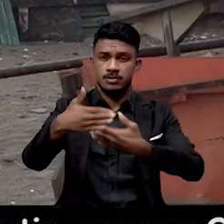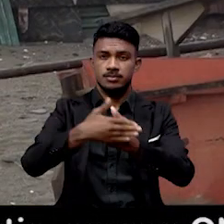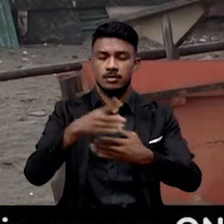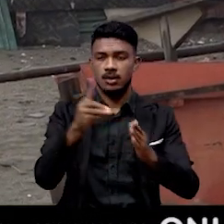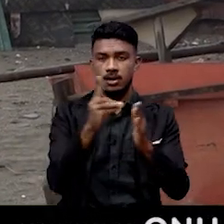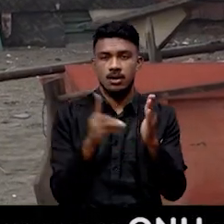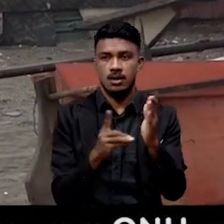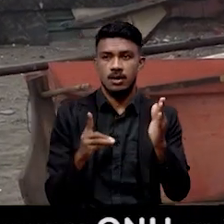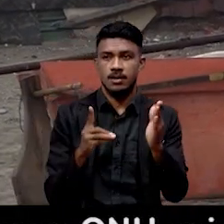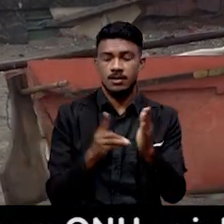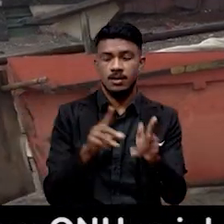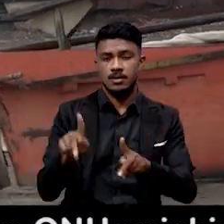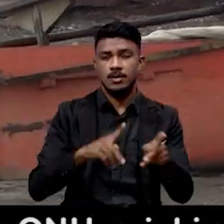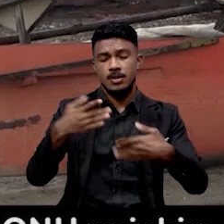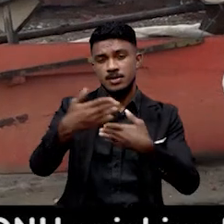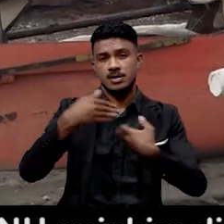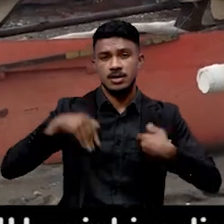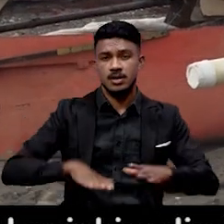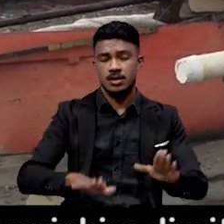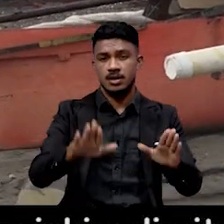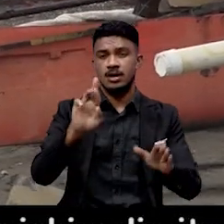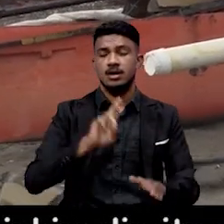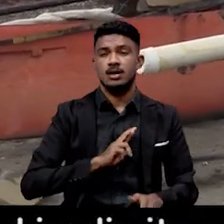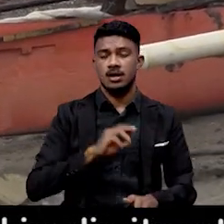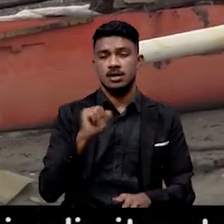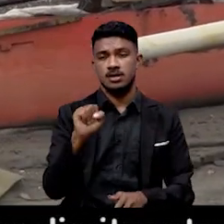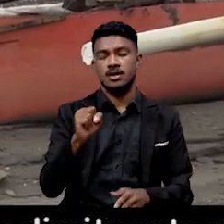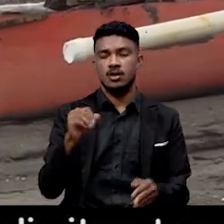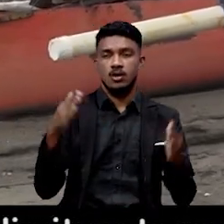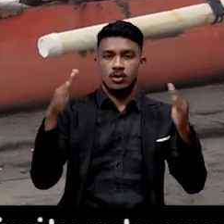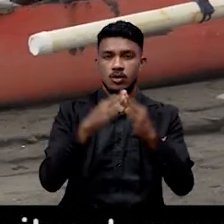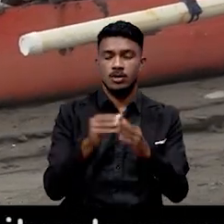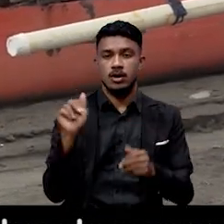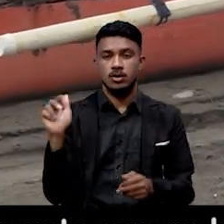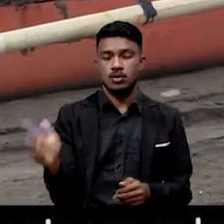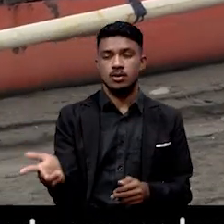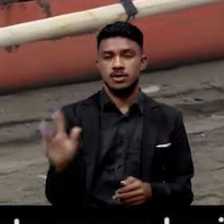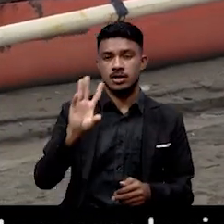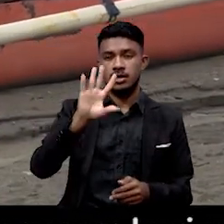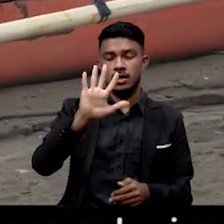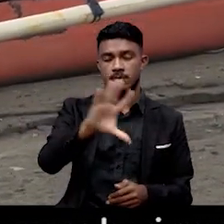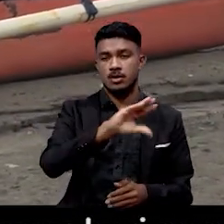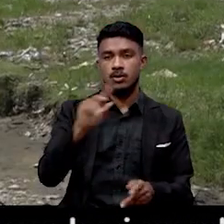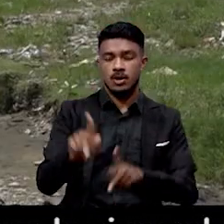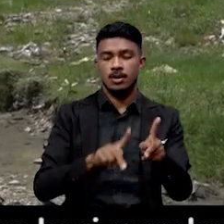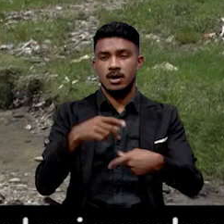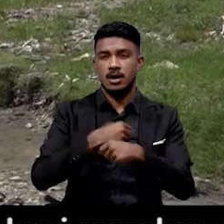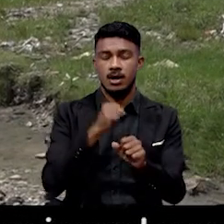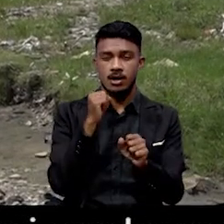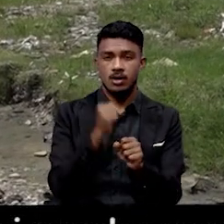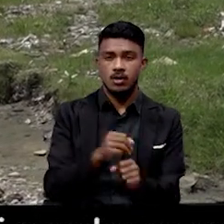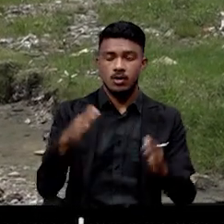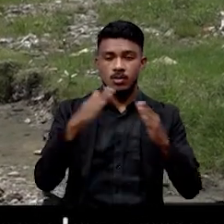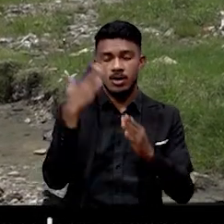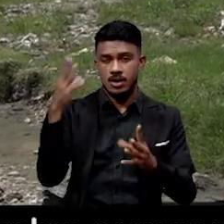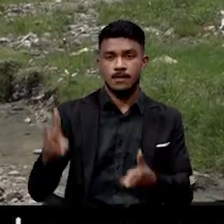hela besik iha tasi ibung area Terra Santa hamutuk uma tolu nulu resen lima, no komunidade nebe halo uma iha motalarang